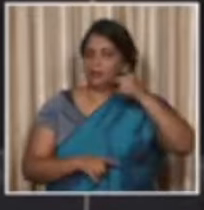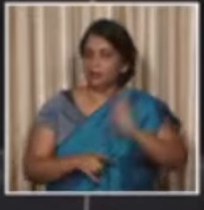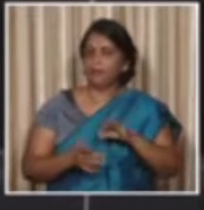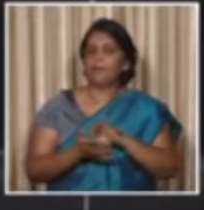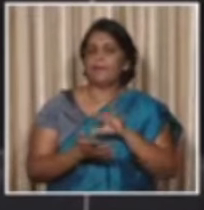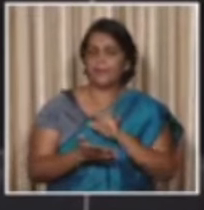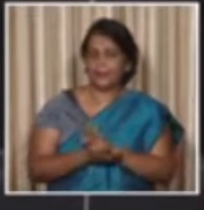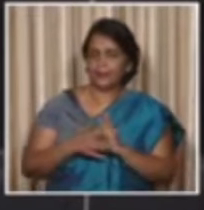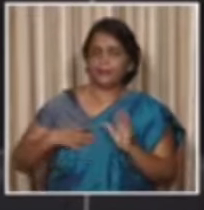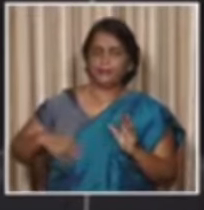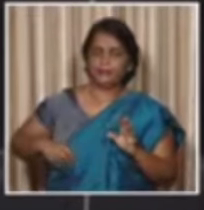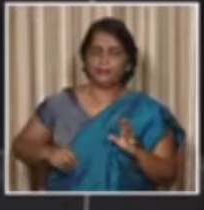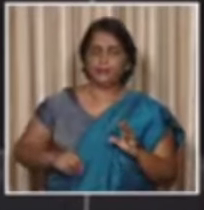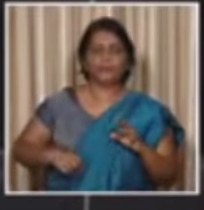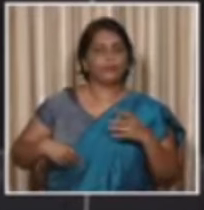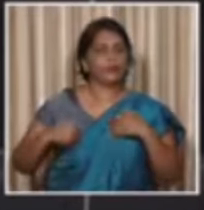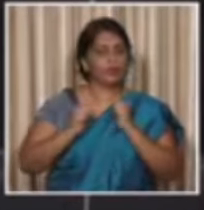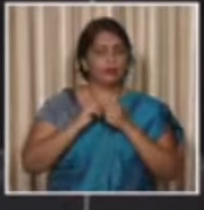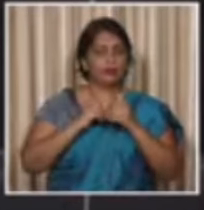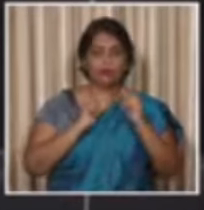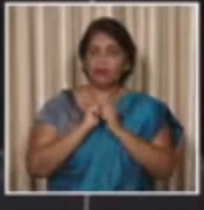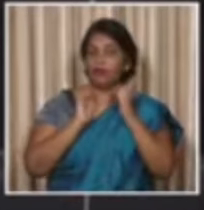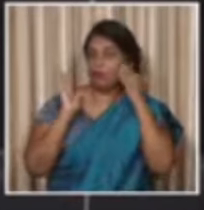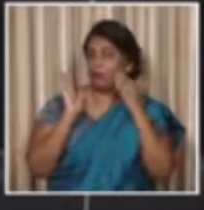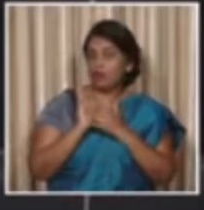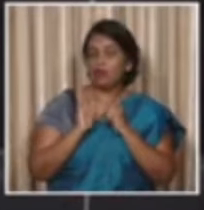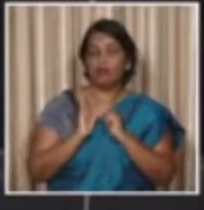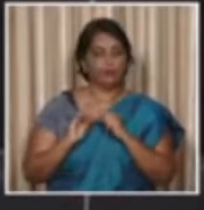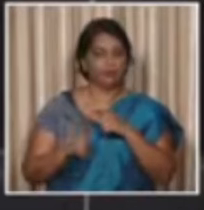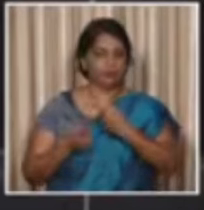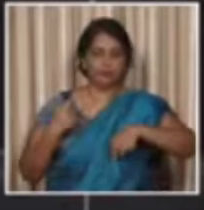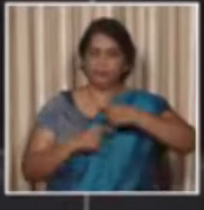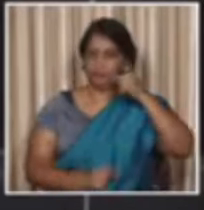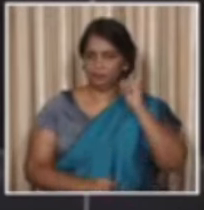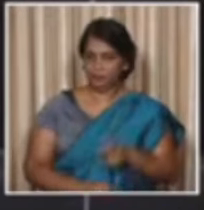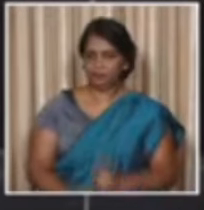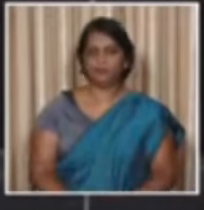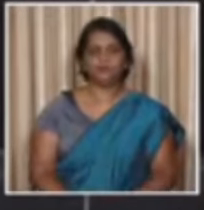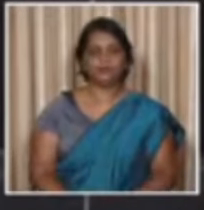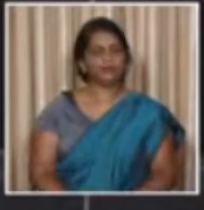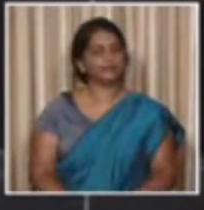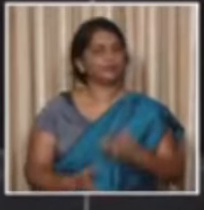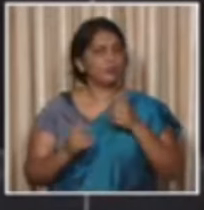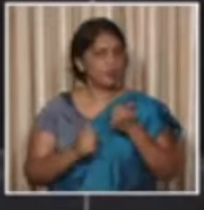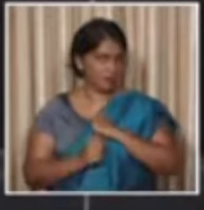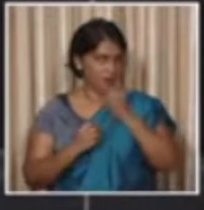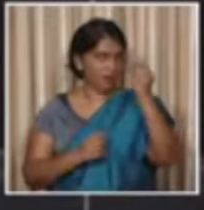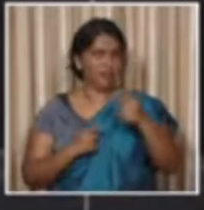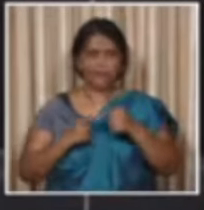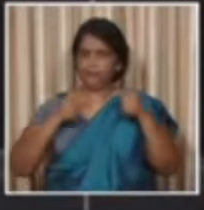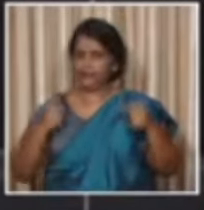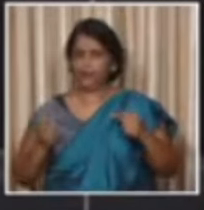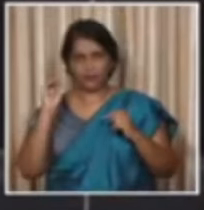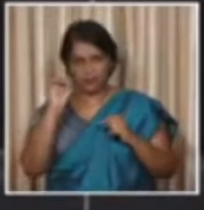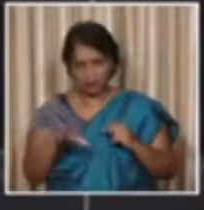කියන්නේ සභාව කටයුතු කරන ආකාරය පිළිබඳ පැමිණතු වෙන එකඟතාවය. සම්පක්ෂව දෙනවද විපක්ෂව